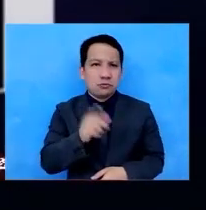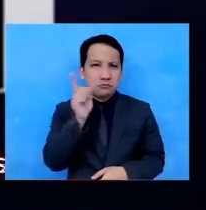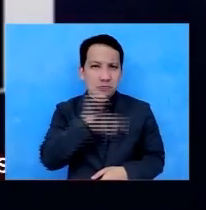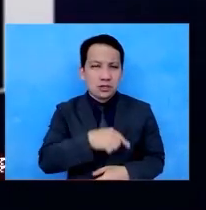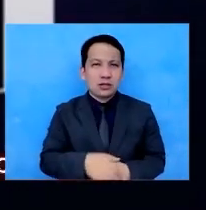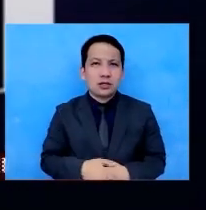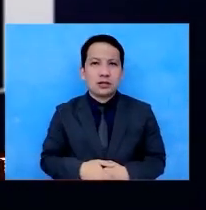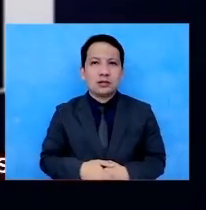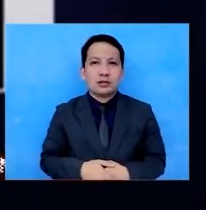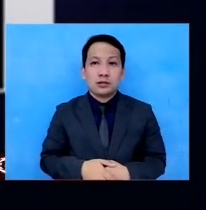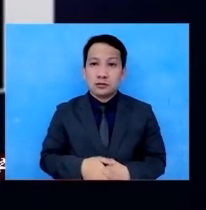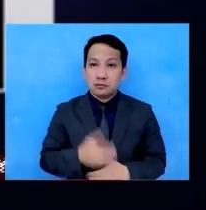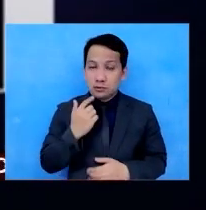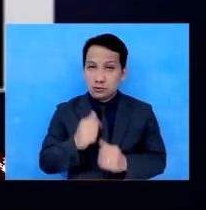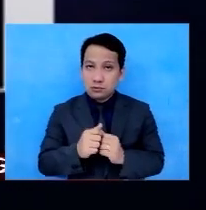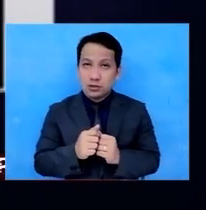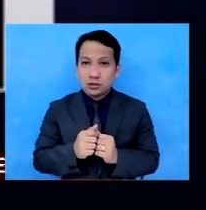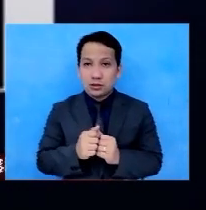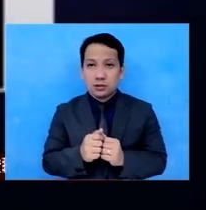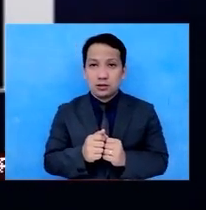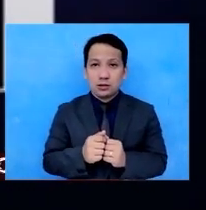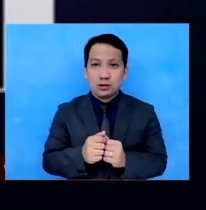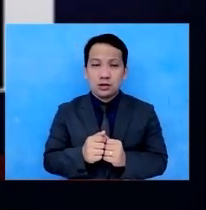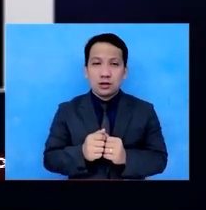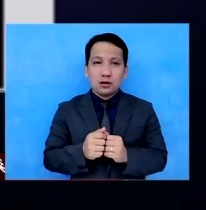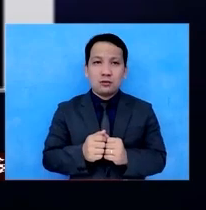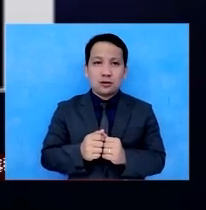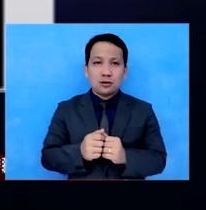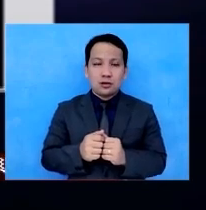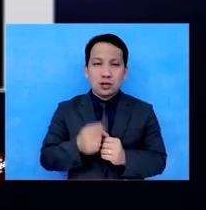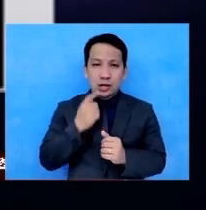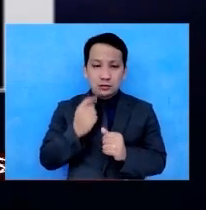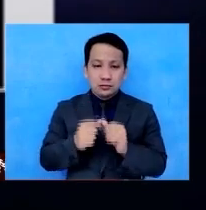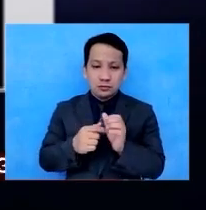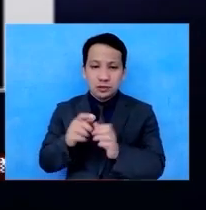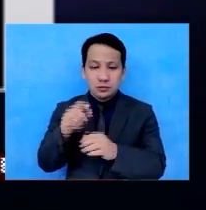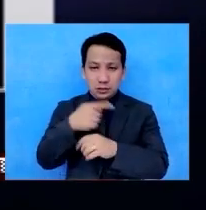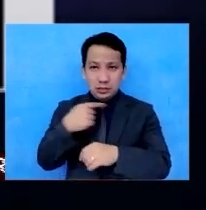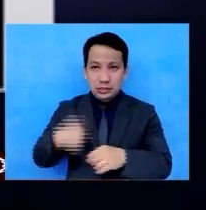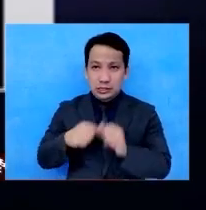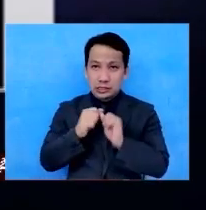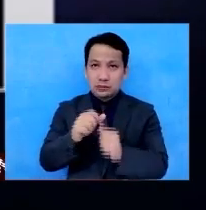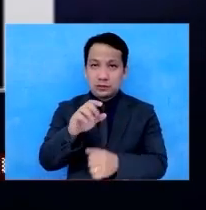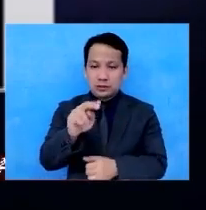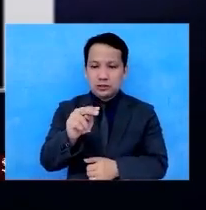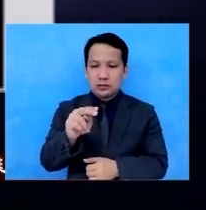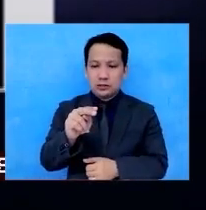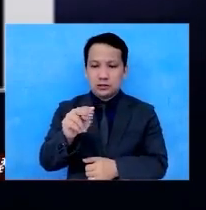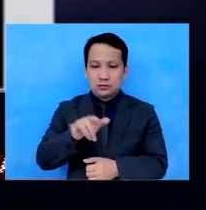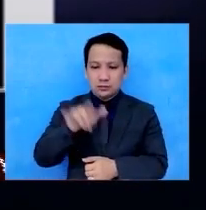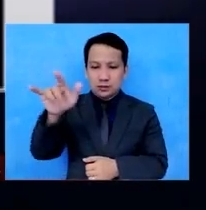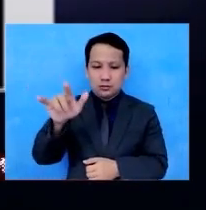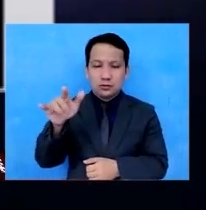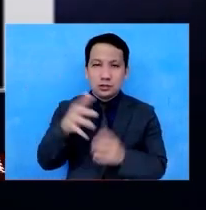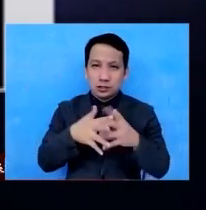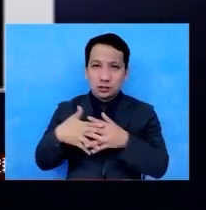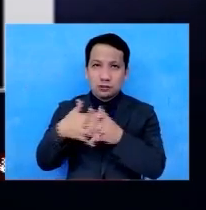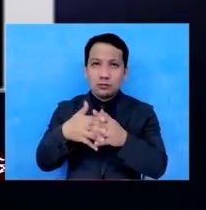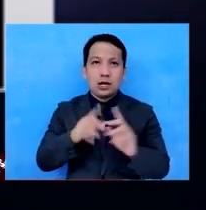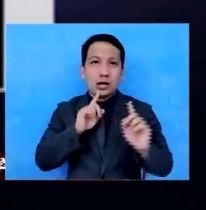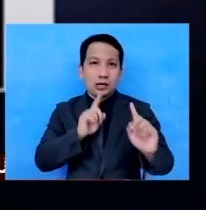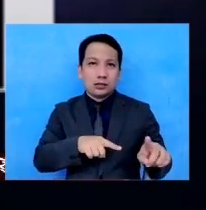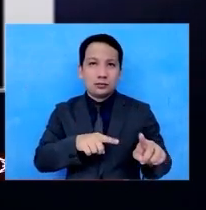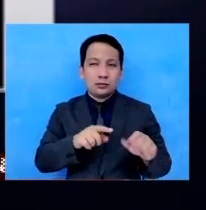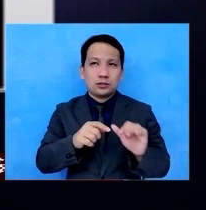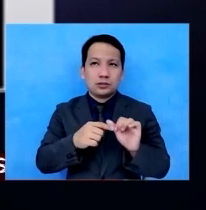Noong 2018, inakusahan din ng China ng panunutok ng laser sa mga aircraft naman ng Amerika. Ang sagot ulit dyan ng